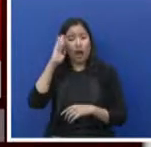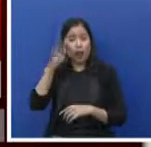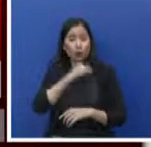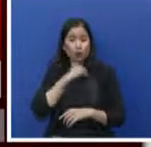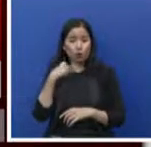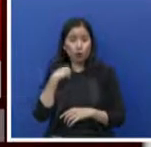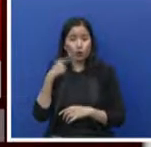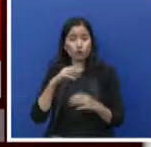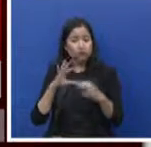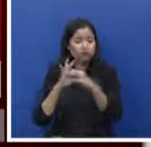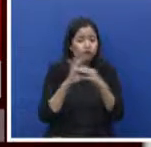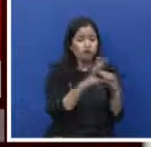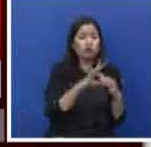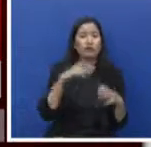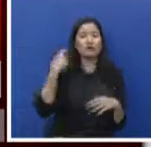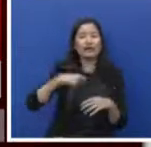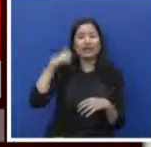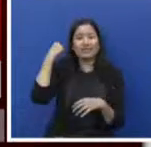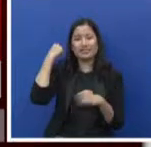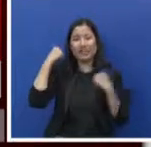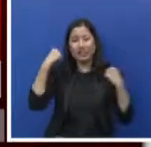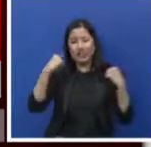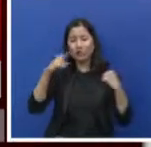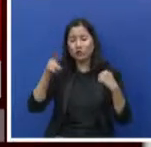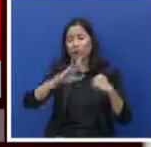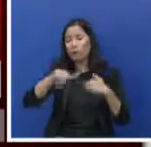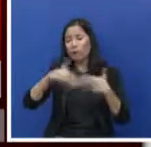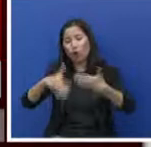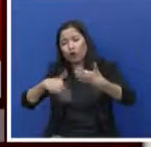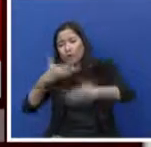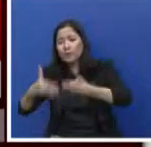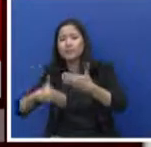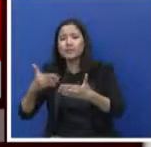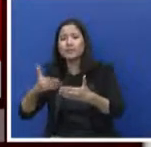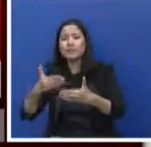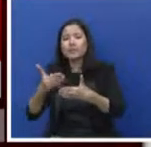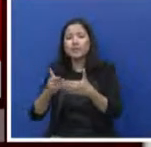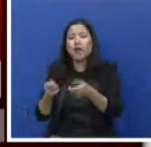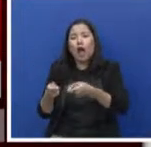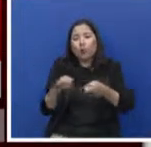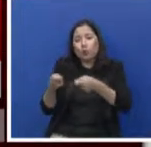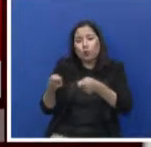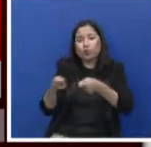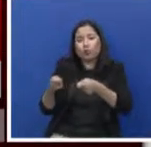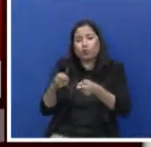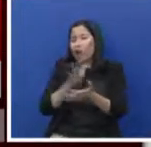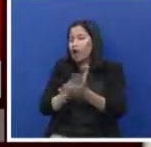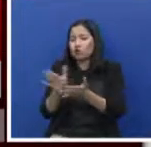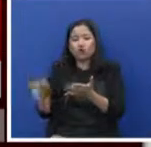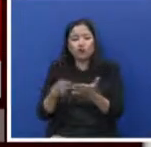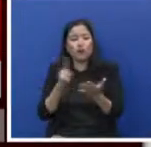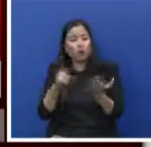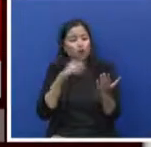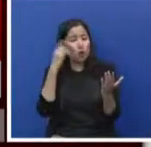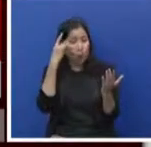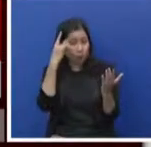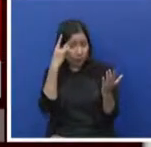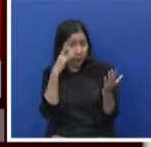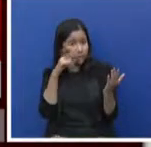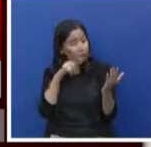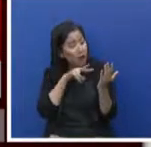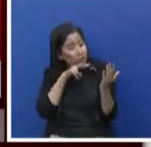sudah bekerja sama dengan Kemenkes, itu prosesnya semua diatur. Jadi, bisa masuk interface dari Gojek